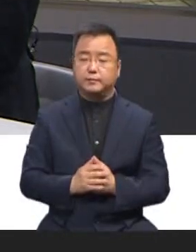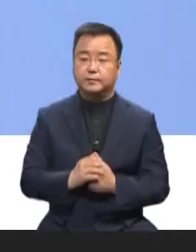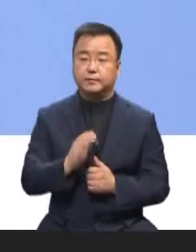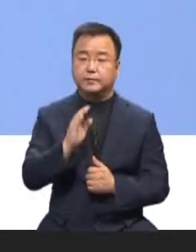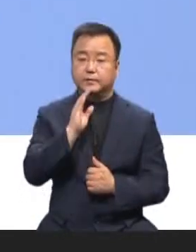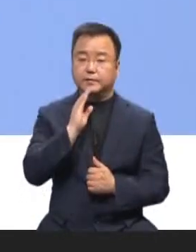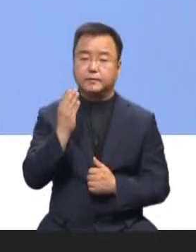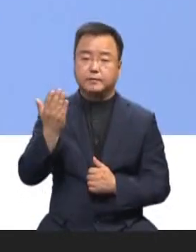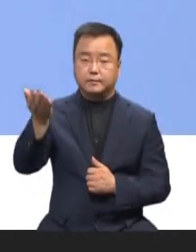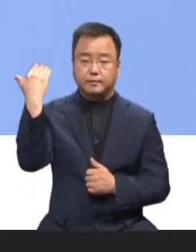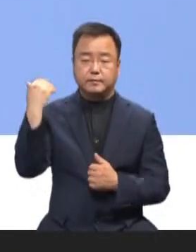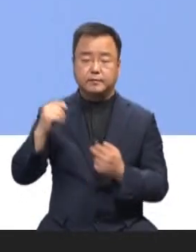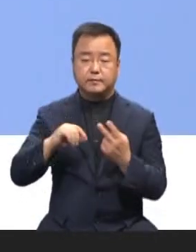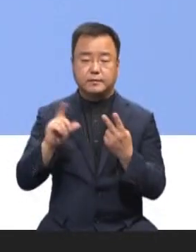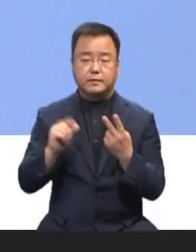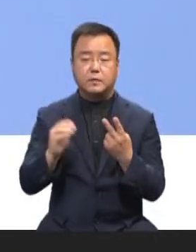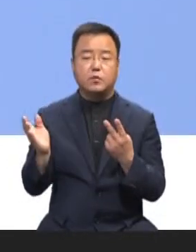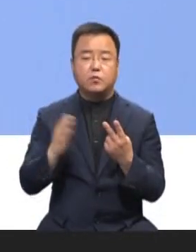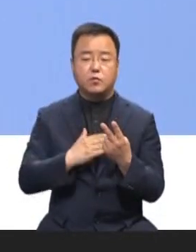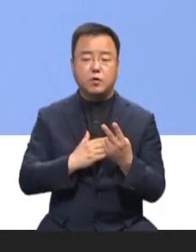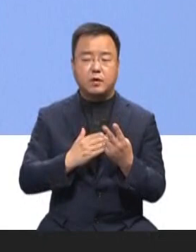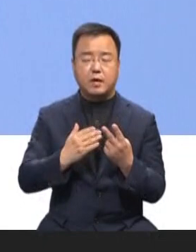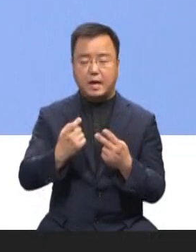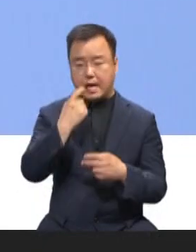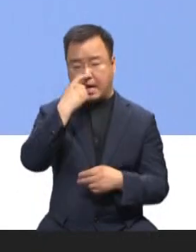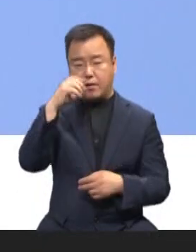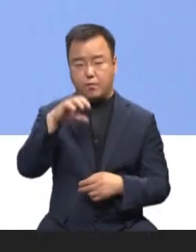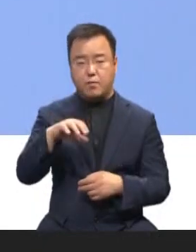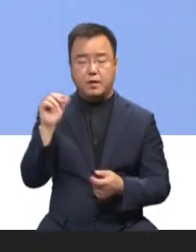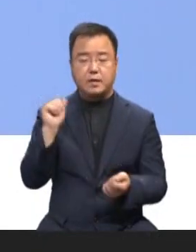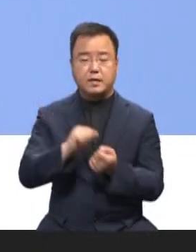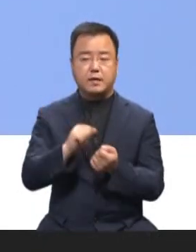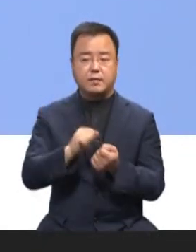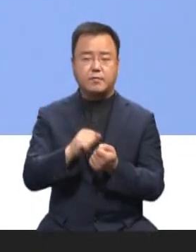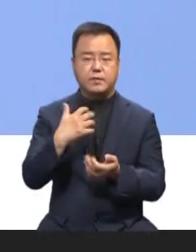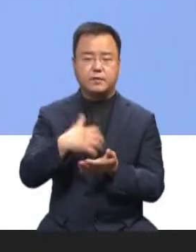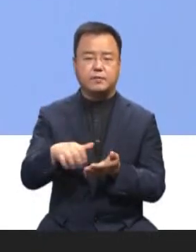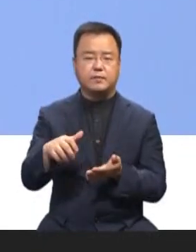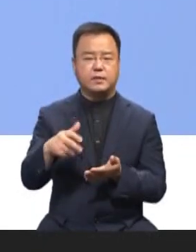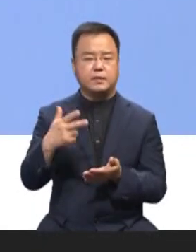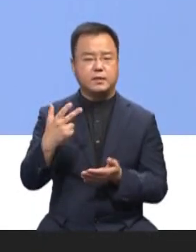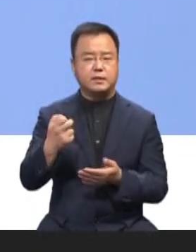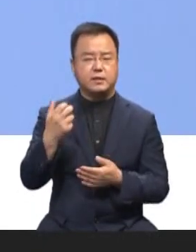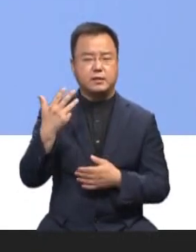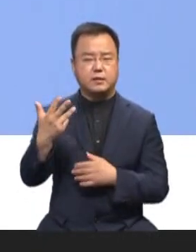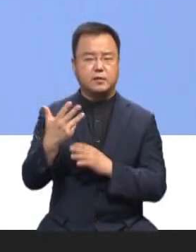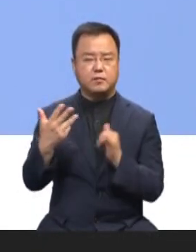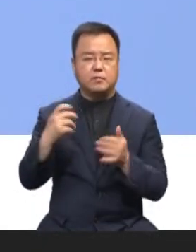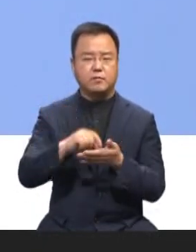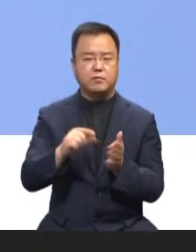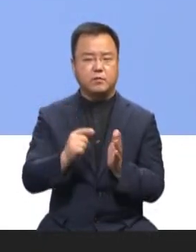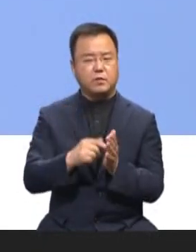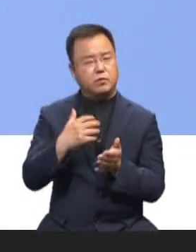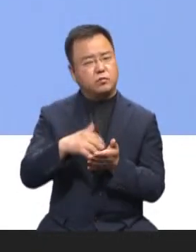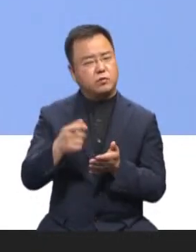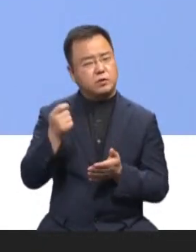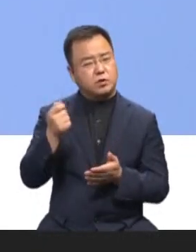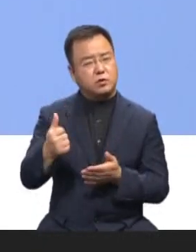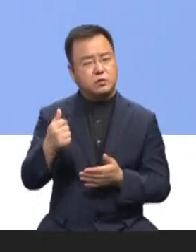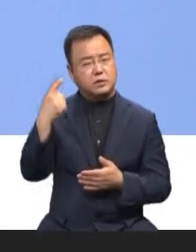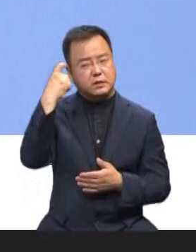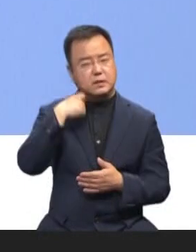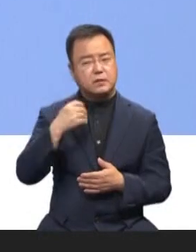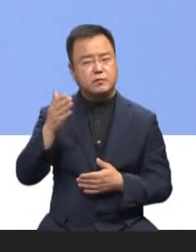지난 2월부터 학원에서 나온 감염자가 모두 1인 8명 정도 됩니다 언뜻보기엔 적어 보이죠 그런데